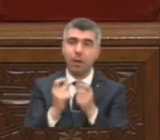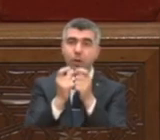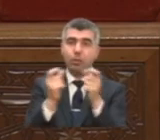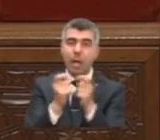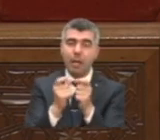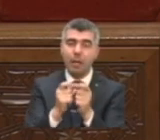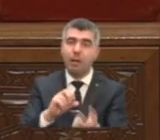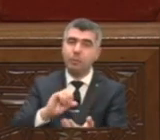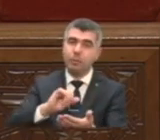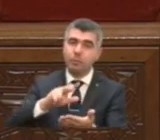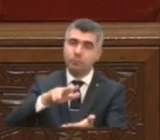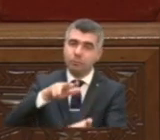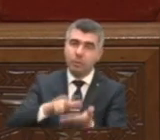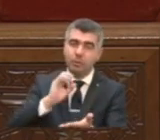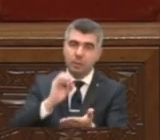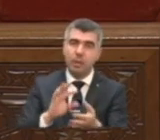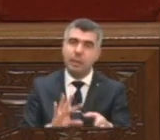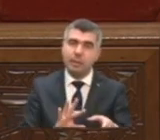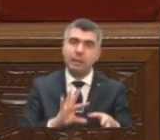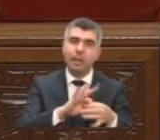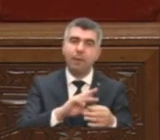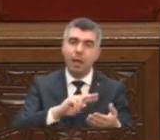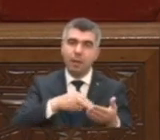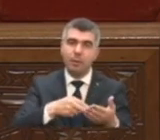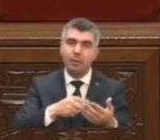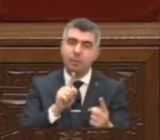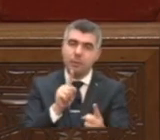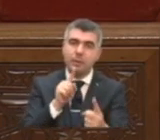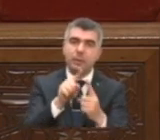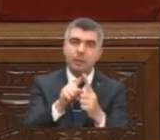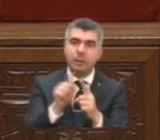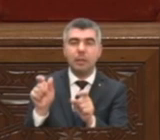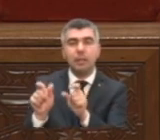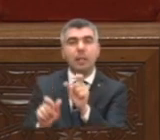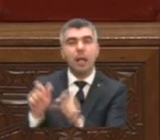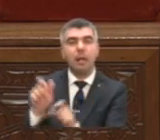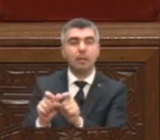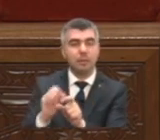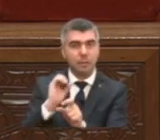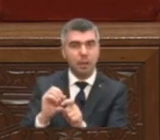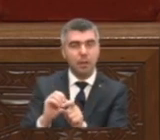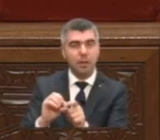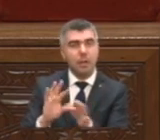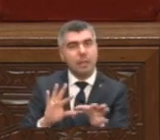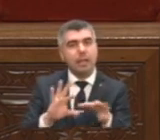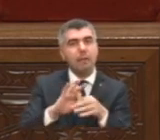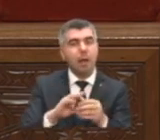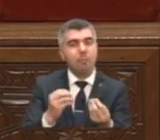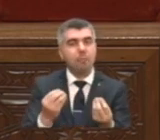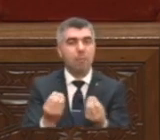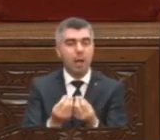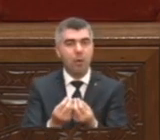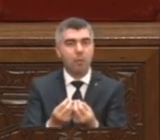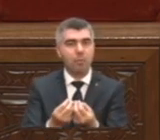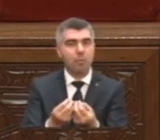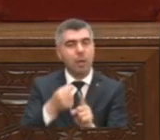باش تفعل واحد اتفاقية لمستهدفة واحد الساكنة بالخصوص واللي تم اتفاق وتبدا